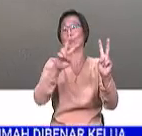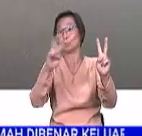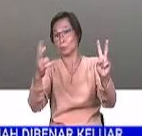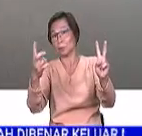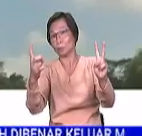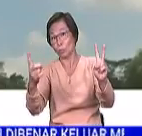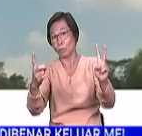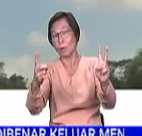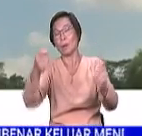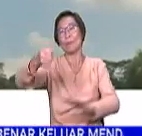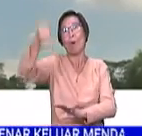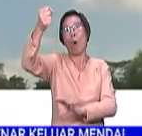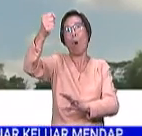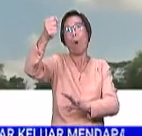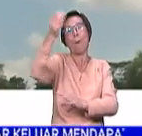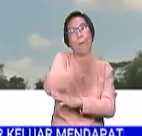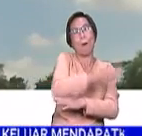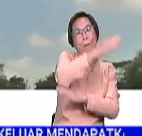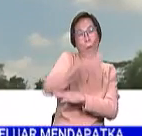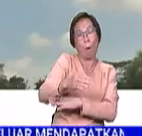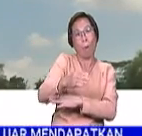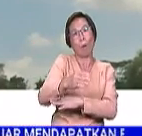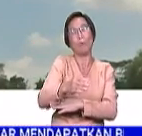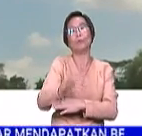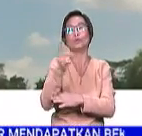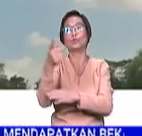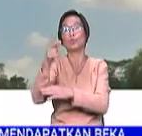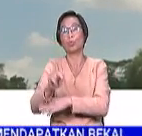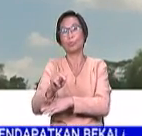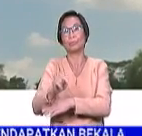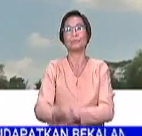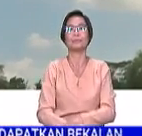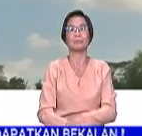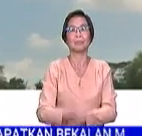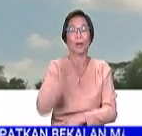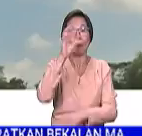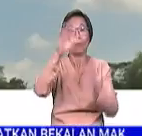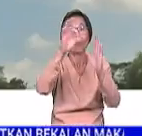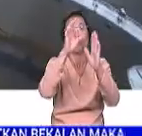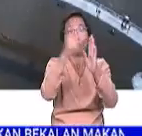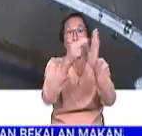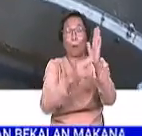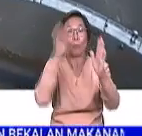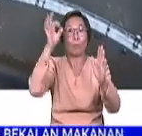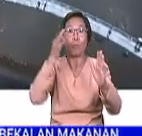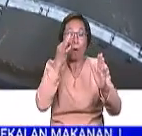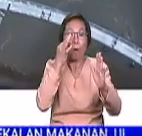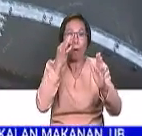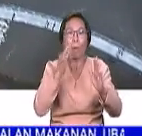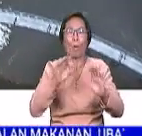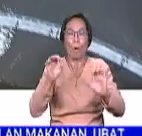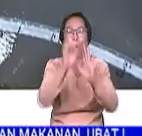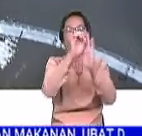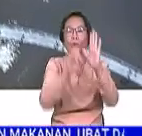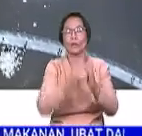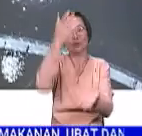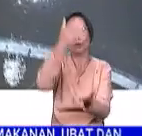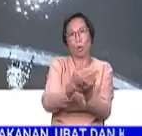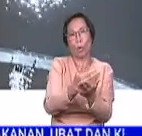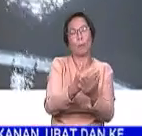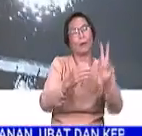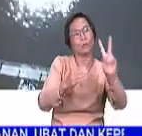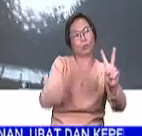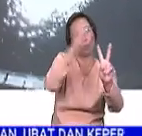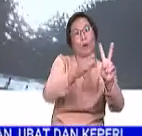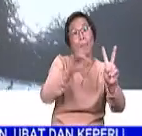ia menggantung pembubaran edon itu wata kerajaan persekutuan ini menyebut ordinal berkenaan akan terhenti berkuasa